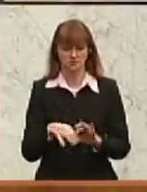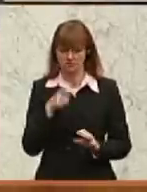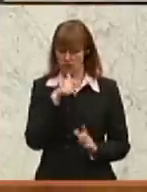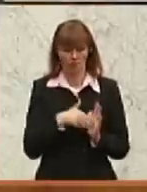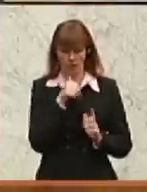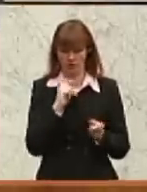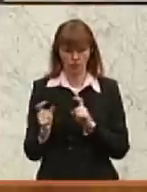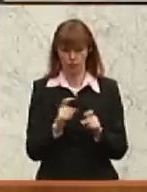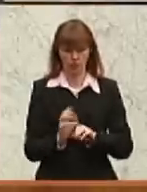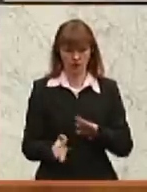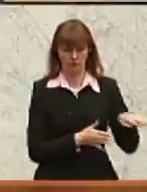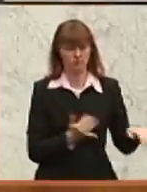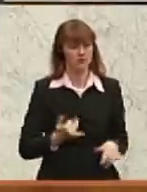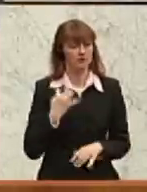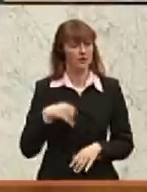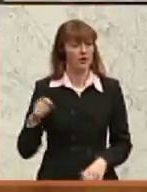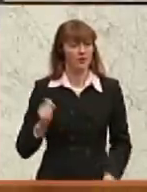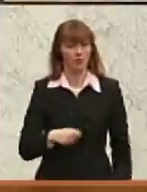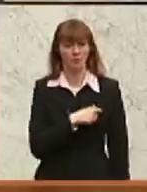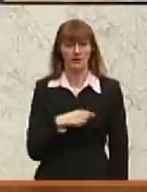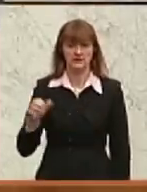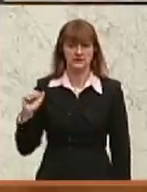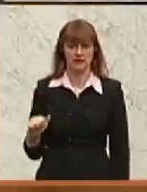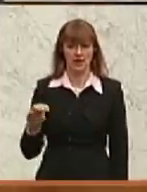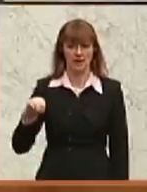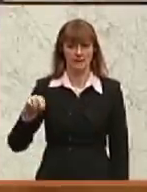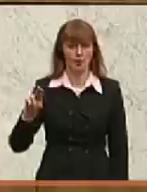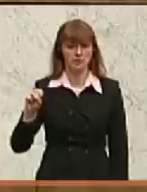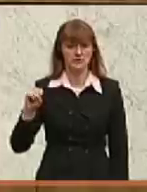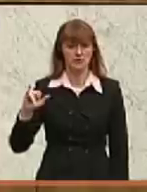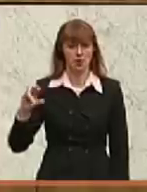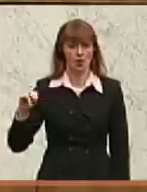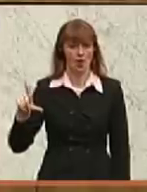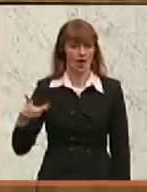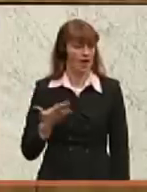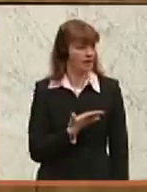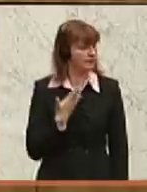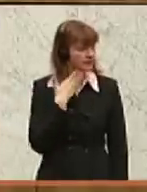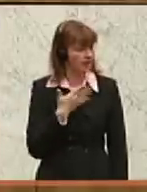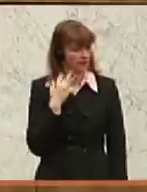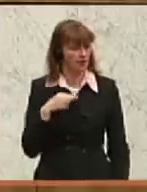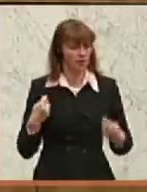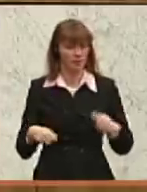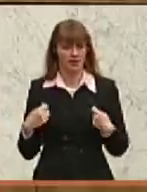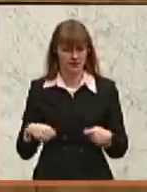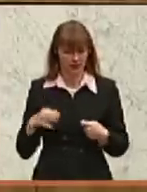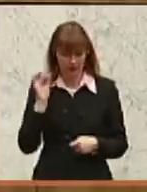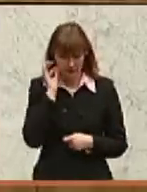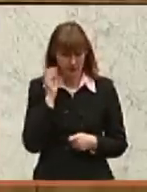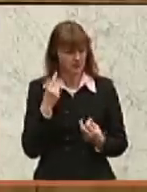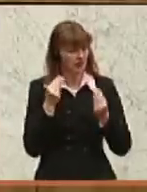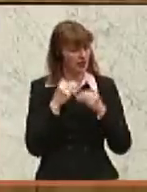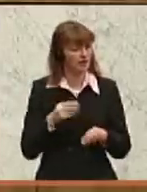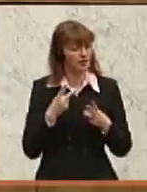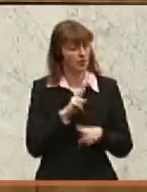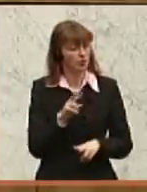Frau Abgeordnete Magistra Musiol ist am Wort. Danke, Frau Präsidentin. Sehr geehrte Damen und Herren, Herr Bundeskanzler,